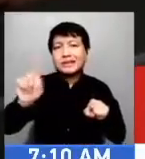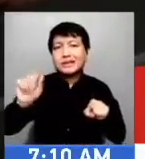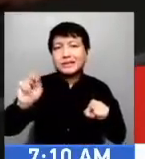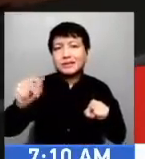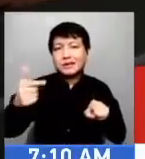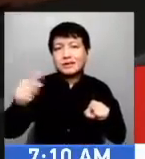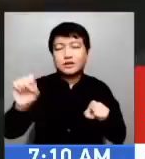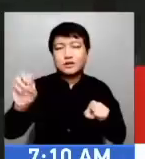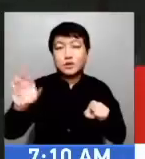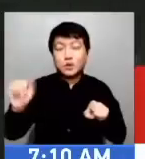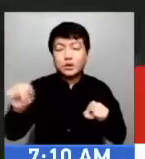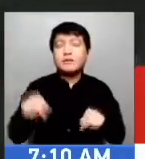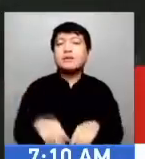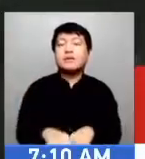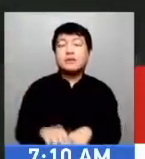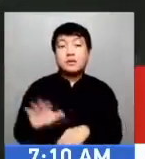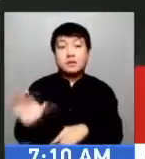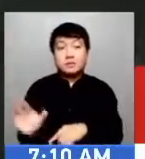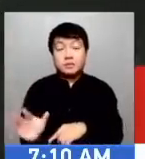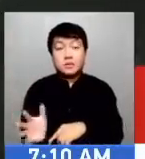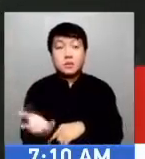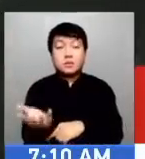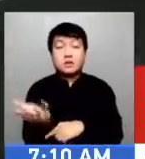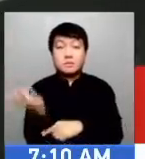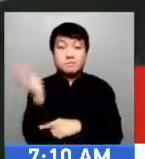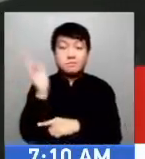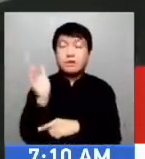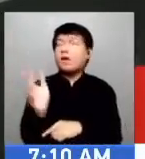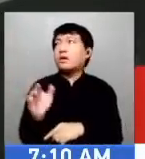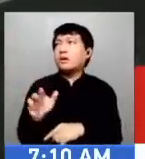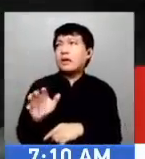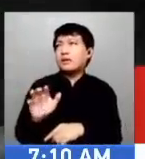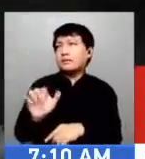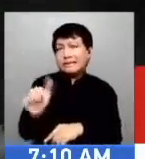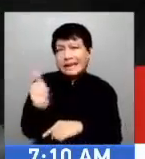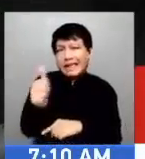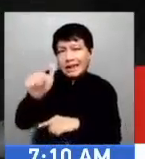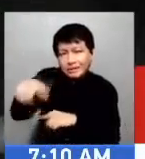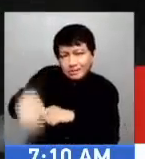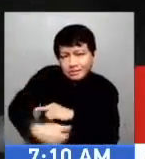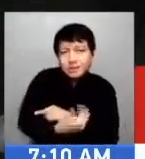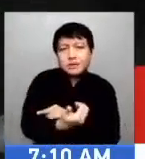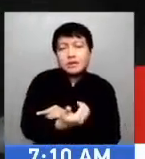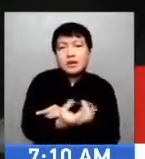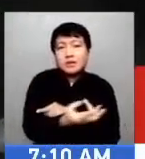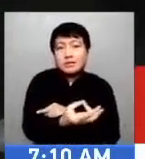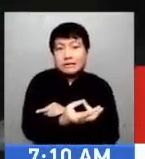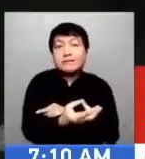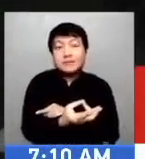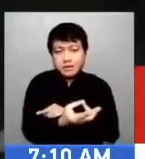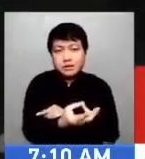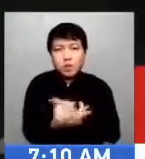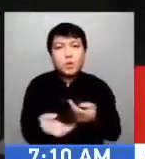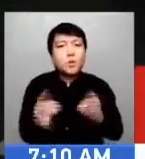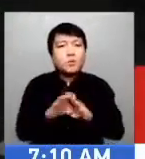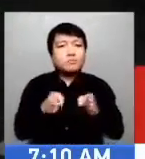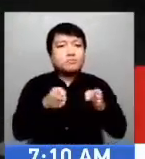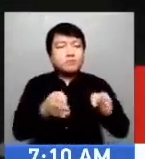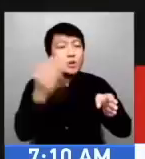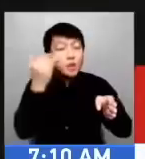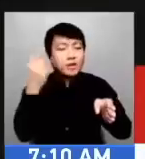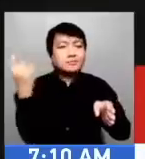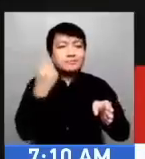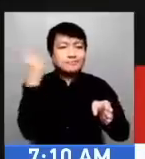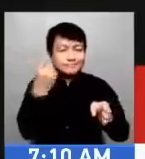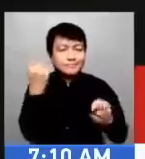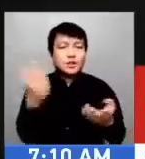alas 9 ng umaga. Isasagawa kasi rito ang isang flash mob and parade na bahagi ng pagdiriwang para sa Women's Month.